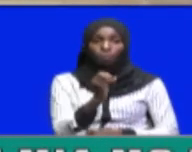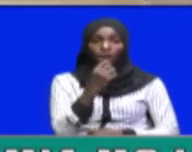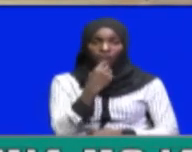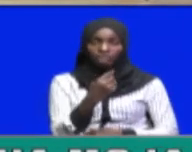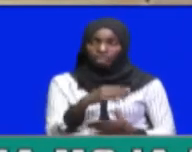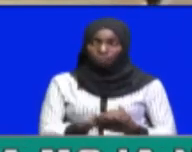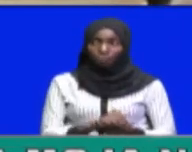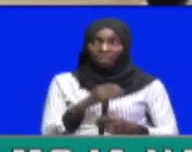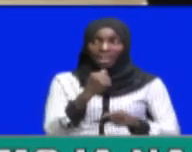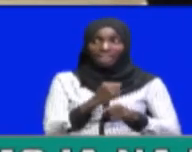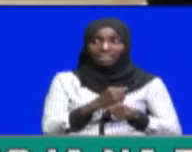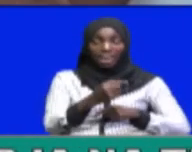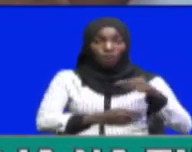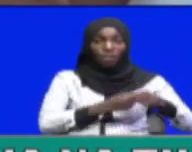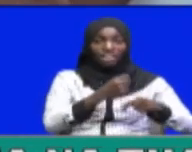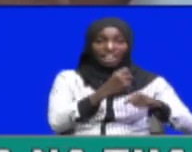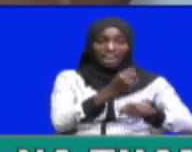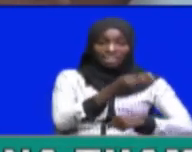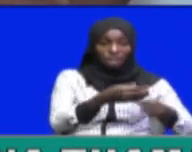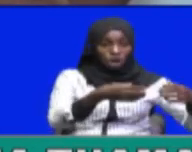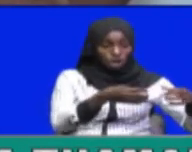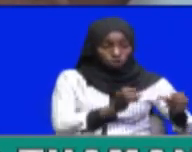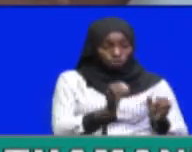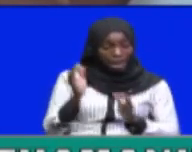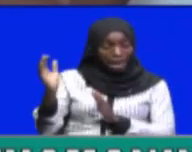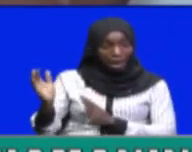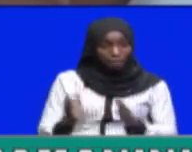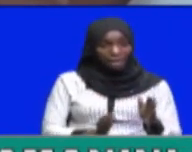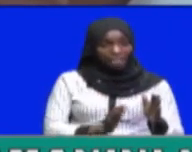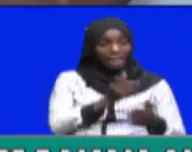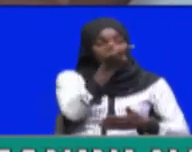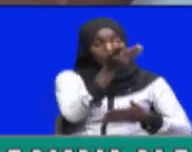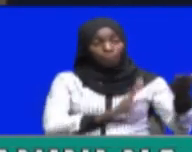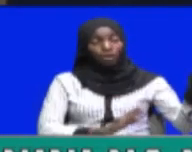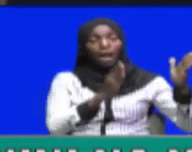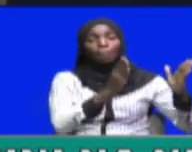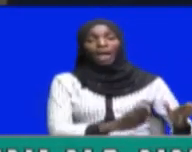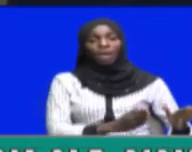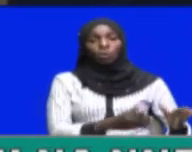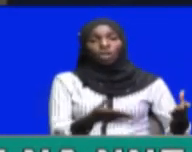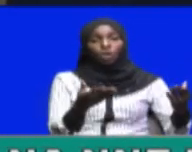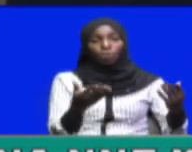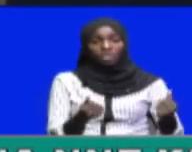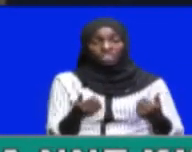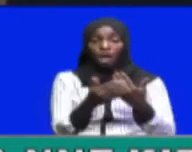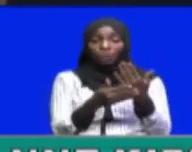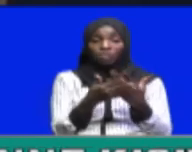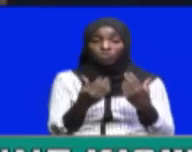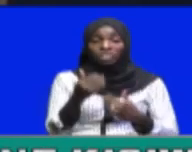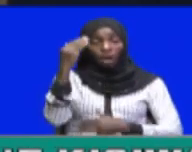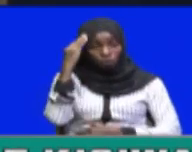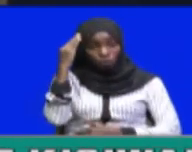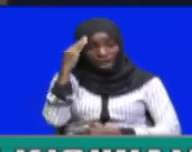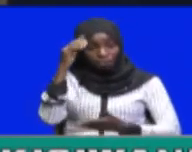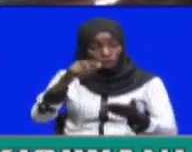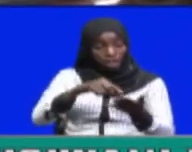kufanikisha zoezi hilo, tume imeandaa utaratibu maalum utakaomwezesha mwananchi kufahamu kituo chake